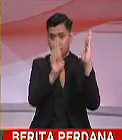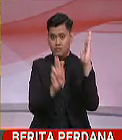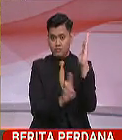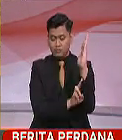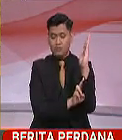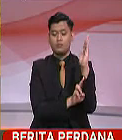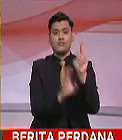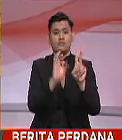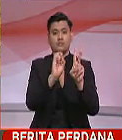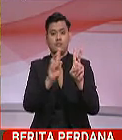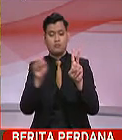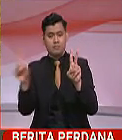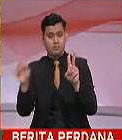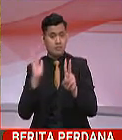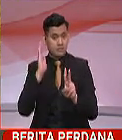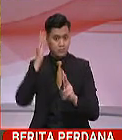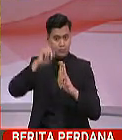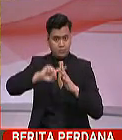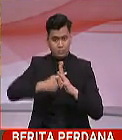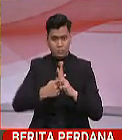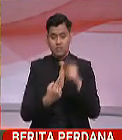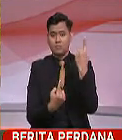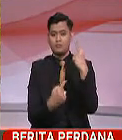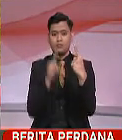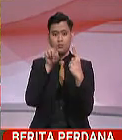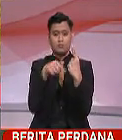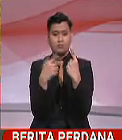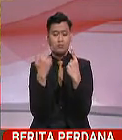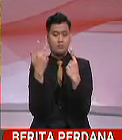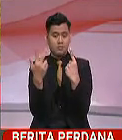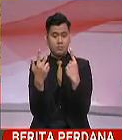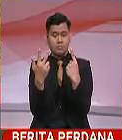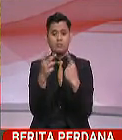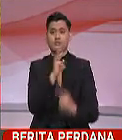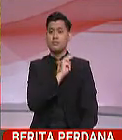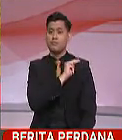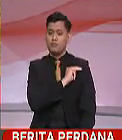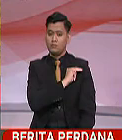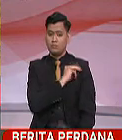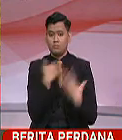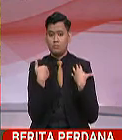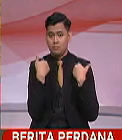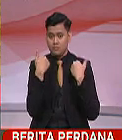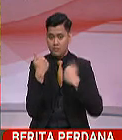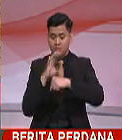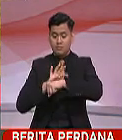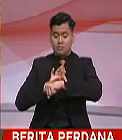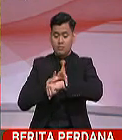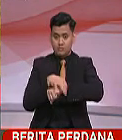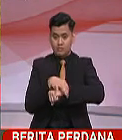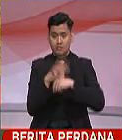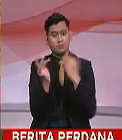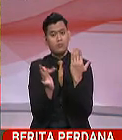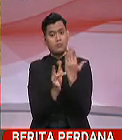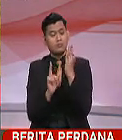2021 yang akan berkuat kuasa 11 Mac ini. Menteri Kesihatan Dato' Sri Dr. Adhan Baba berkata peranti berteknologi